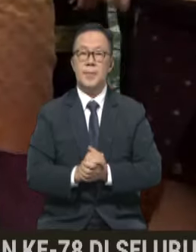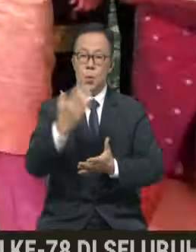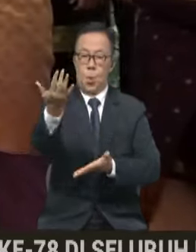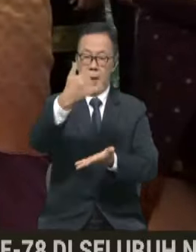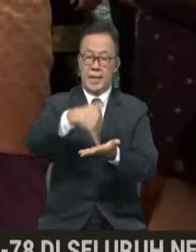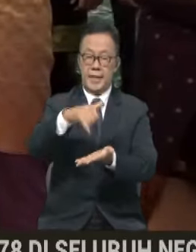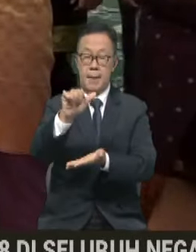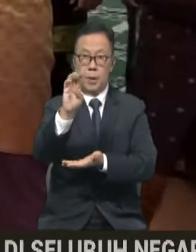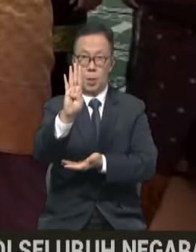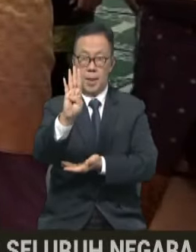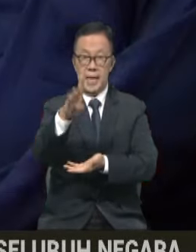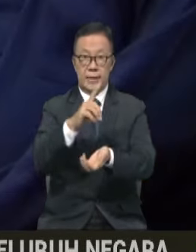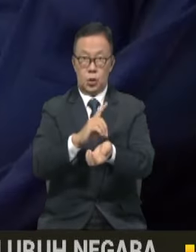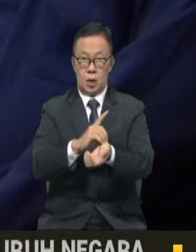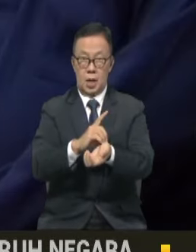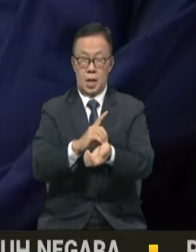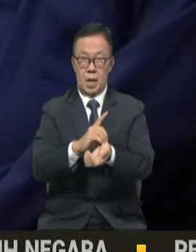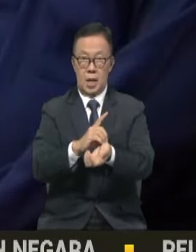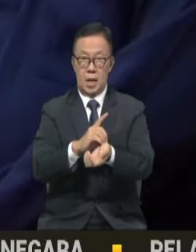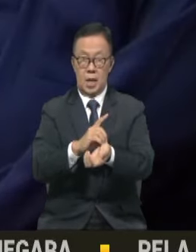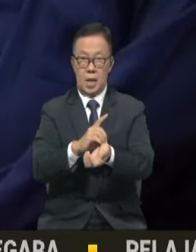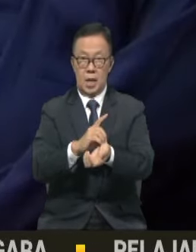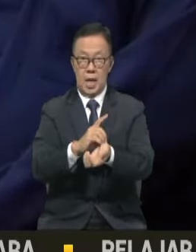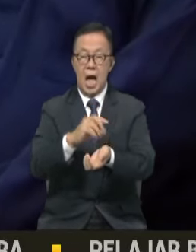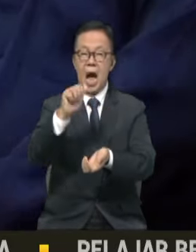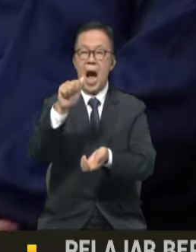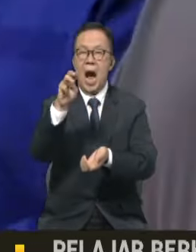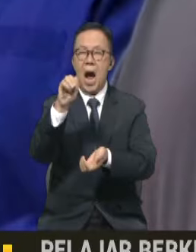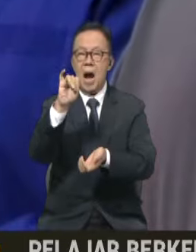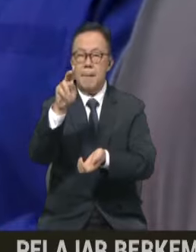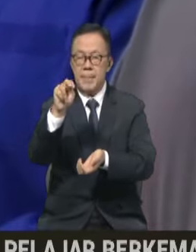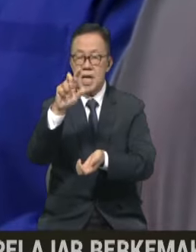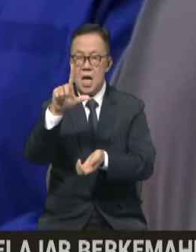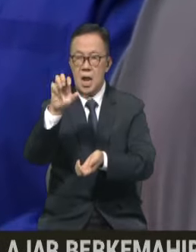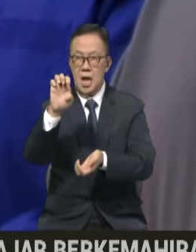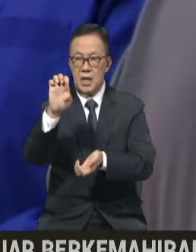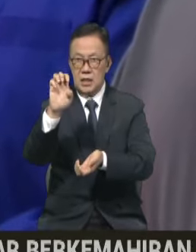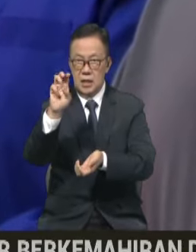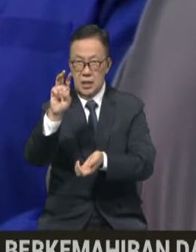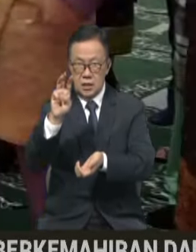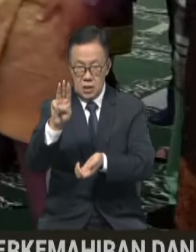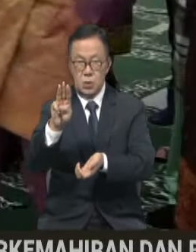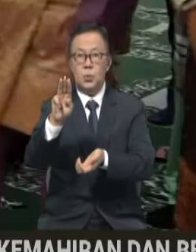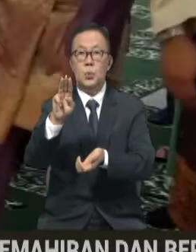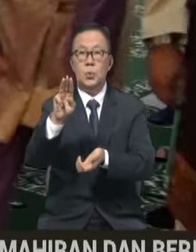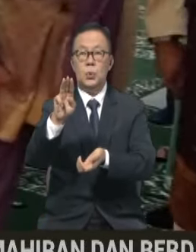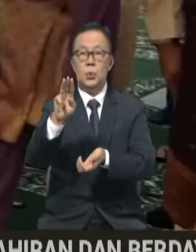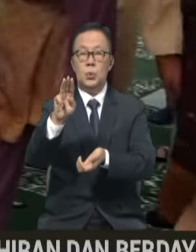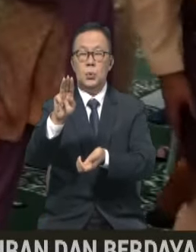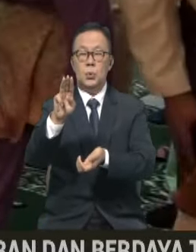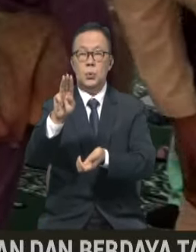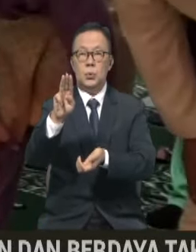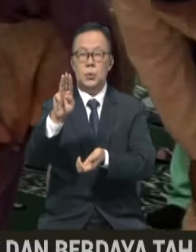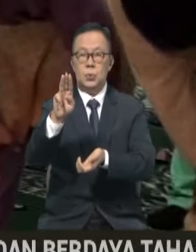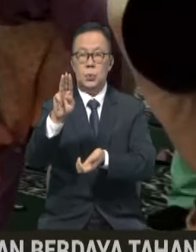Hadir Yang Berhormat Datuk Seri Setia Dr. Awang Haji Muhammad Amin Liu bin Abdullah, Menteri di Jabatan Perdana Menteri dan Menteri